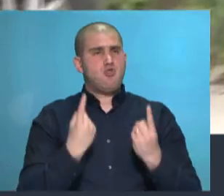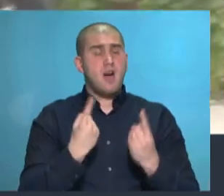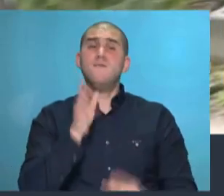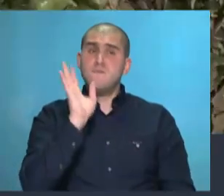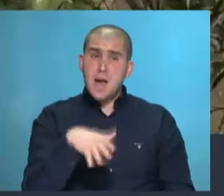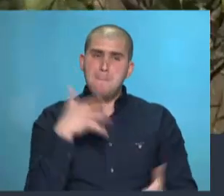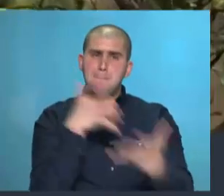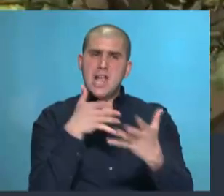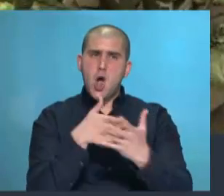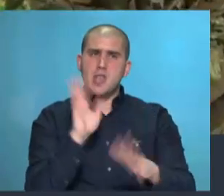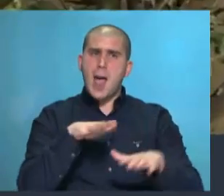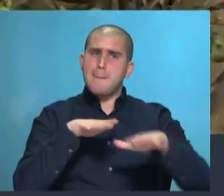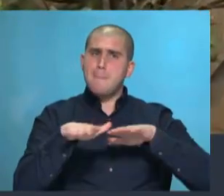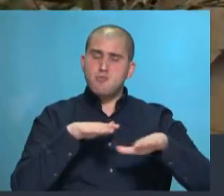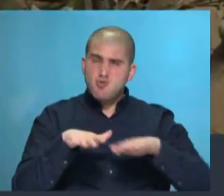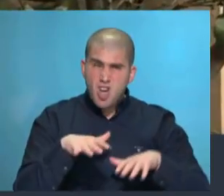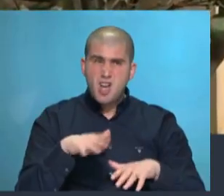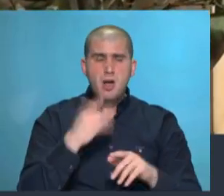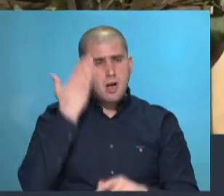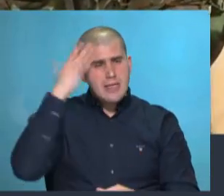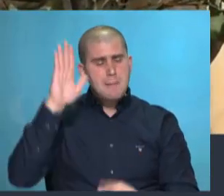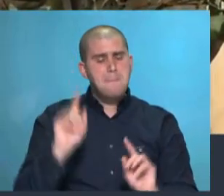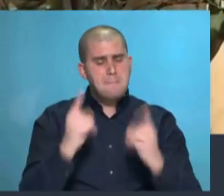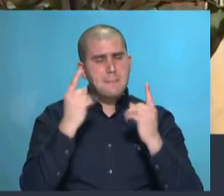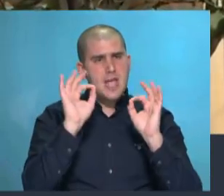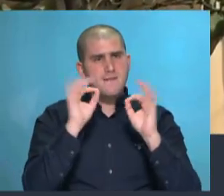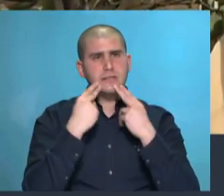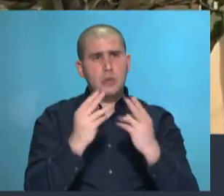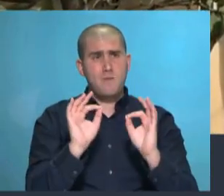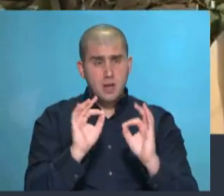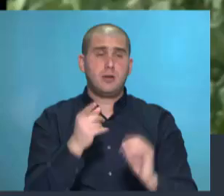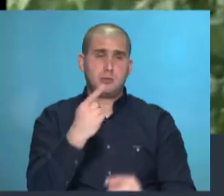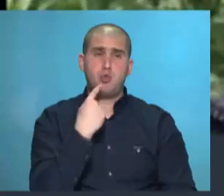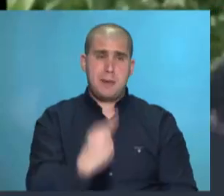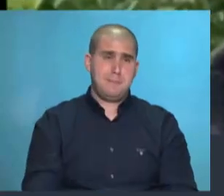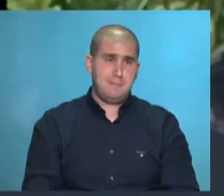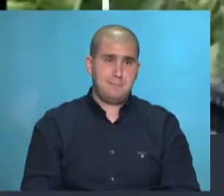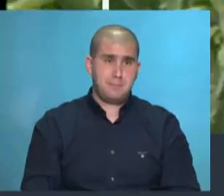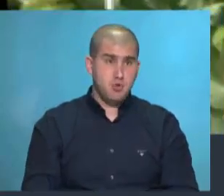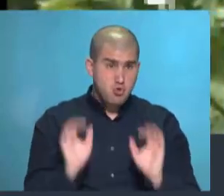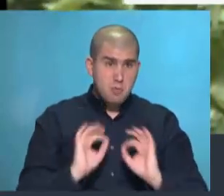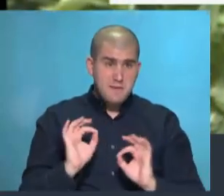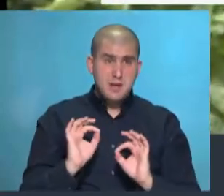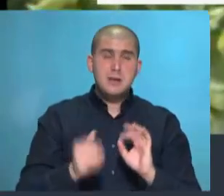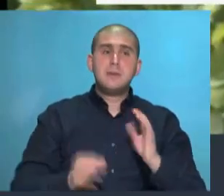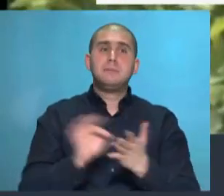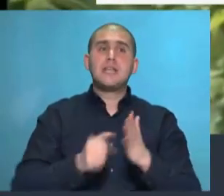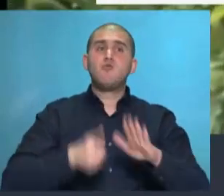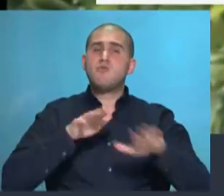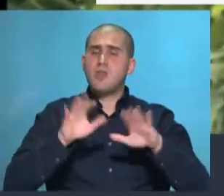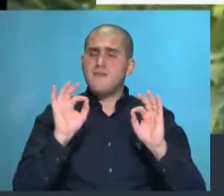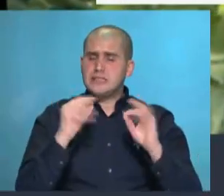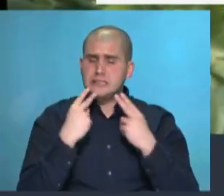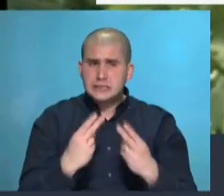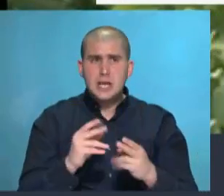מותחים ביקורת על הממשלה שהתעלמה מהמקרה לחלוטין. כך לדבריהם. לא שום דבר? שום התייחסות, לא משרד ראש הממשלה, לא